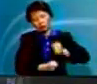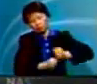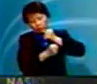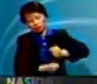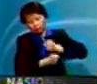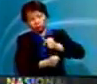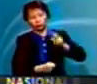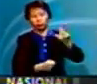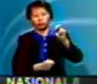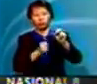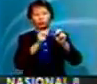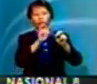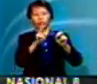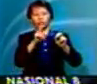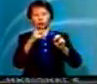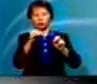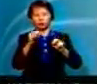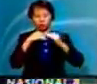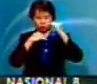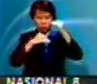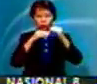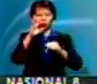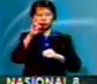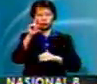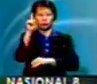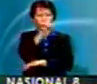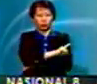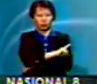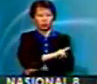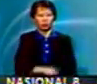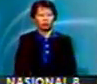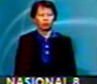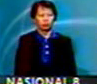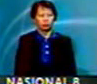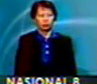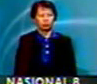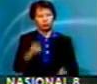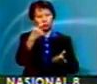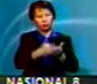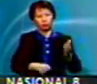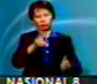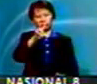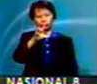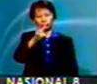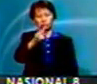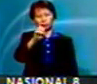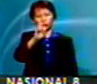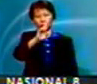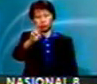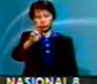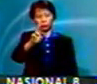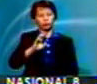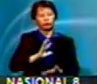20,000 km dalam tempoh 70 hari. Okay, kos dianggarkan sebanyak 20,000. So